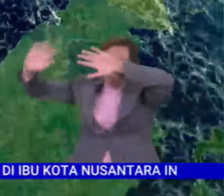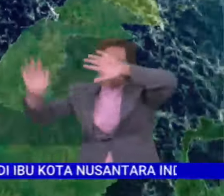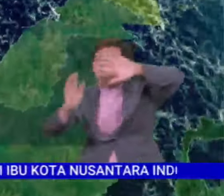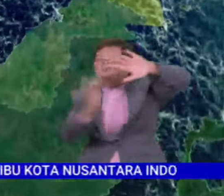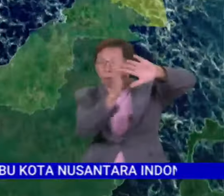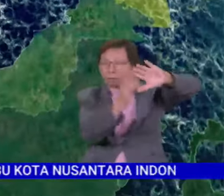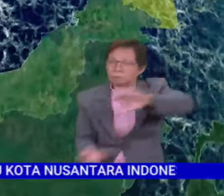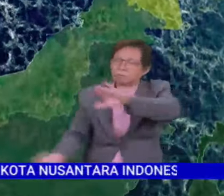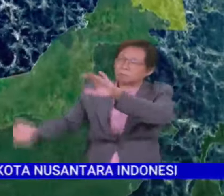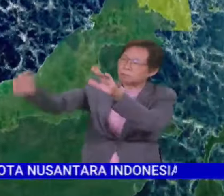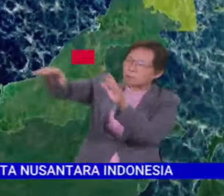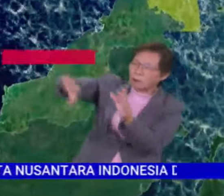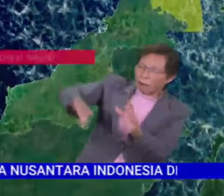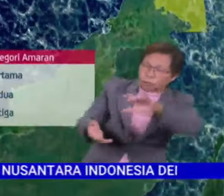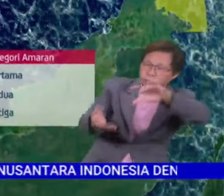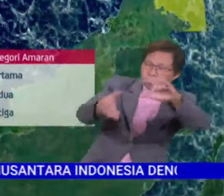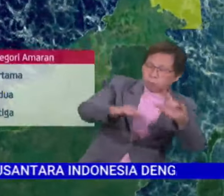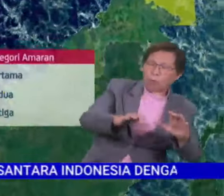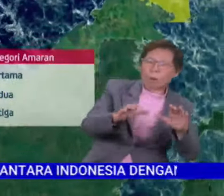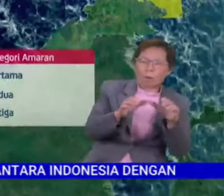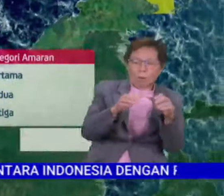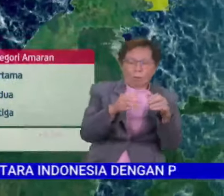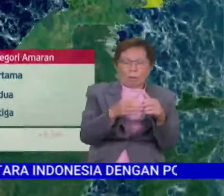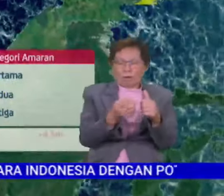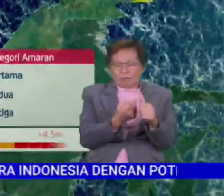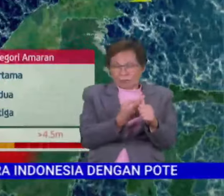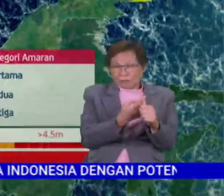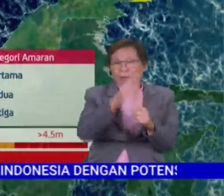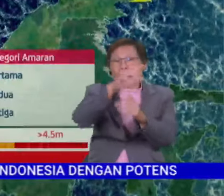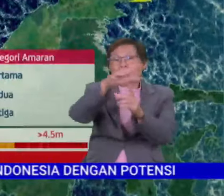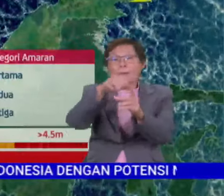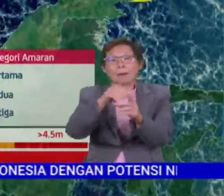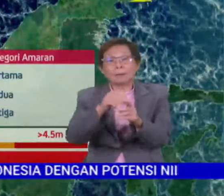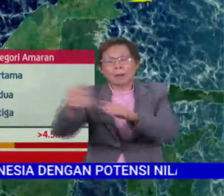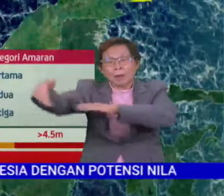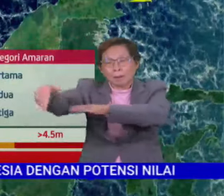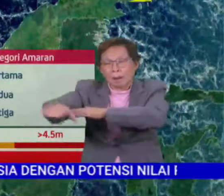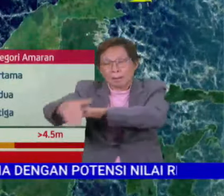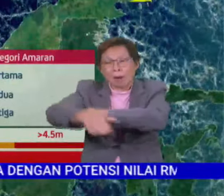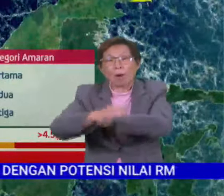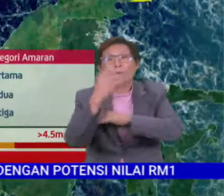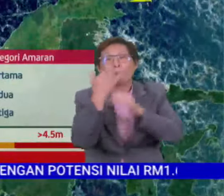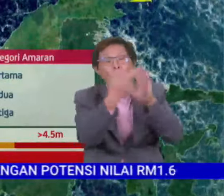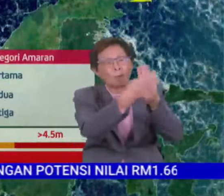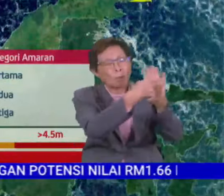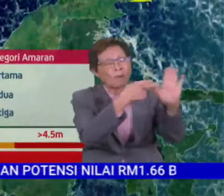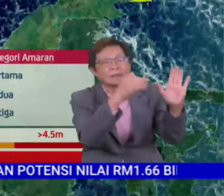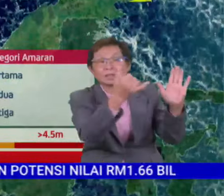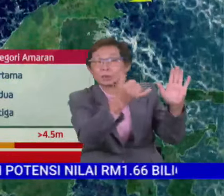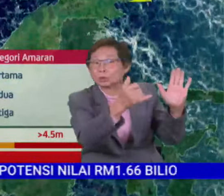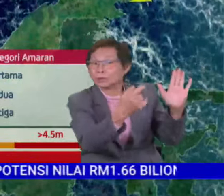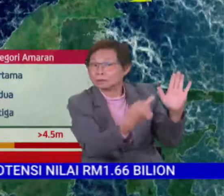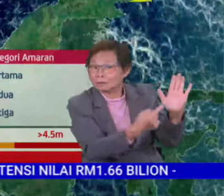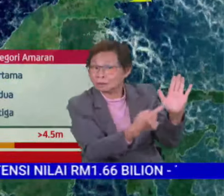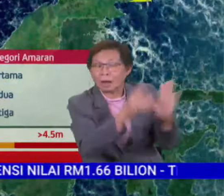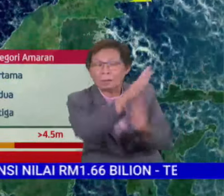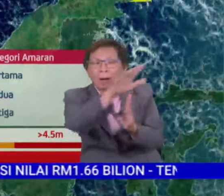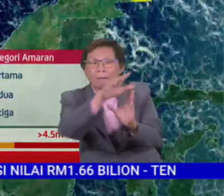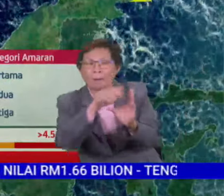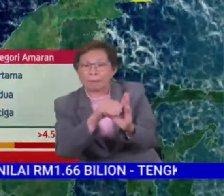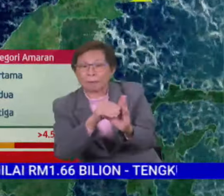juga laut bergelora bagi kategori pertama, melibatkan kawasan perairan yang telah ditandakan dengan warna kuning, iaitu